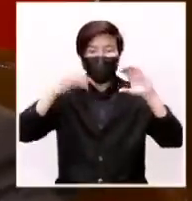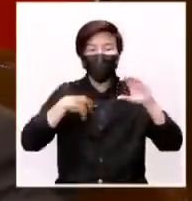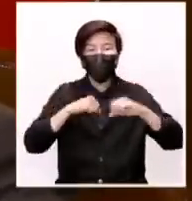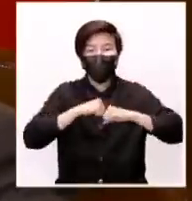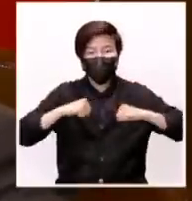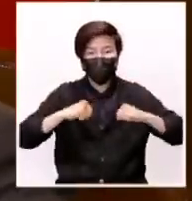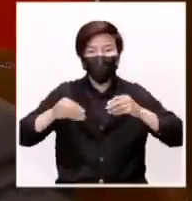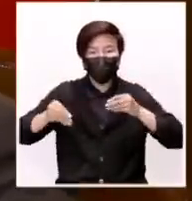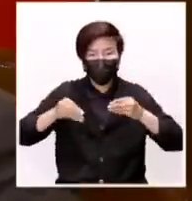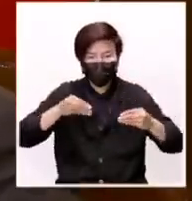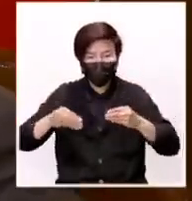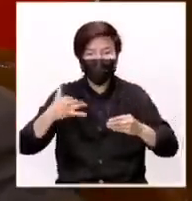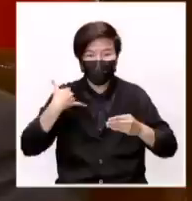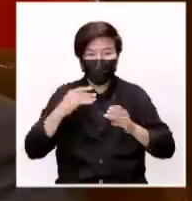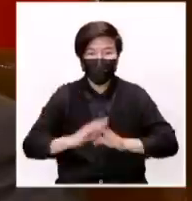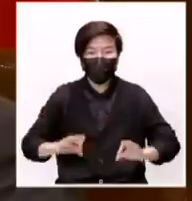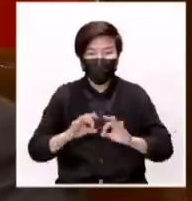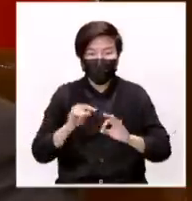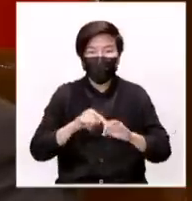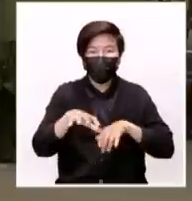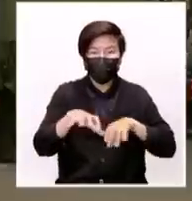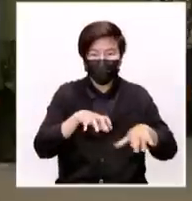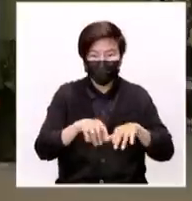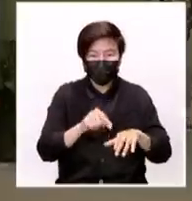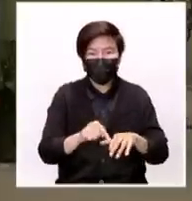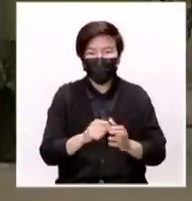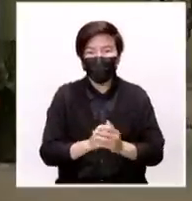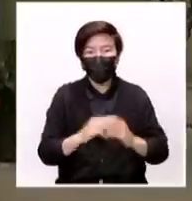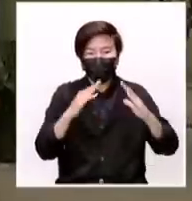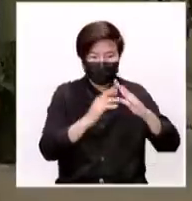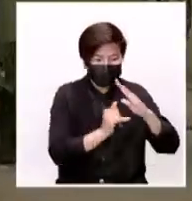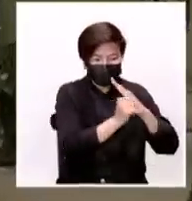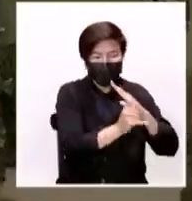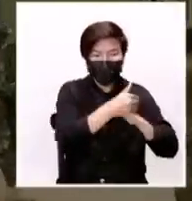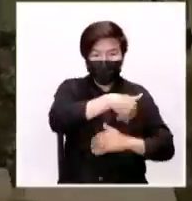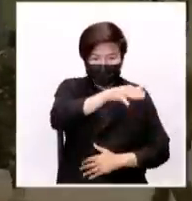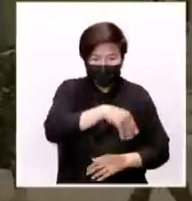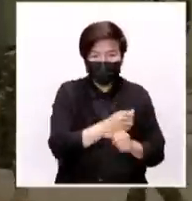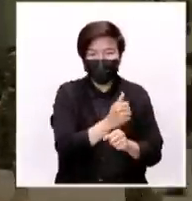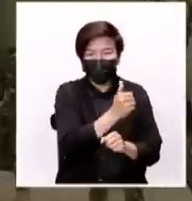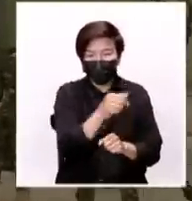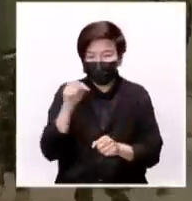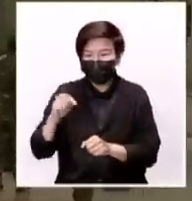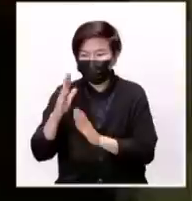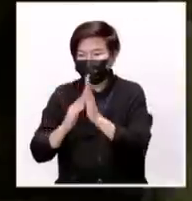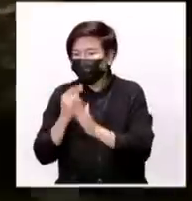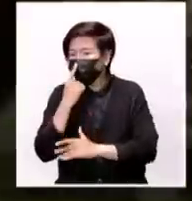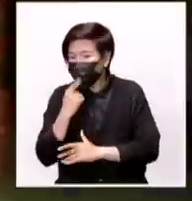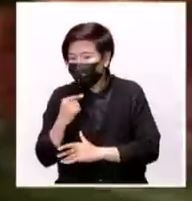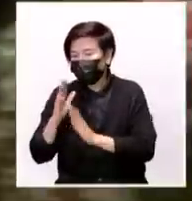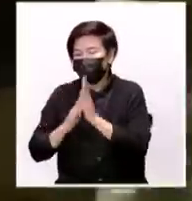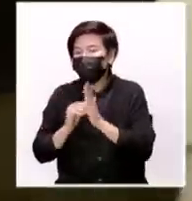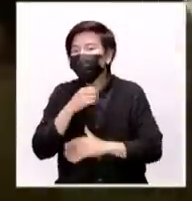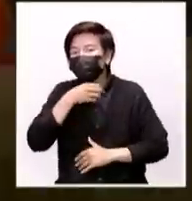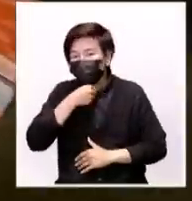ลายมาตรการเข้มแล้วก็จัดโซนนิ่งใหม่ค่ะอนุญาตให้บางพื้นที่สามารถเดินทางสัญจรได้นะคะส่วนพื้นที่ไหนที่เป็นสีแดงสีส้ม